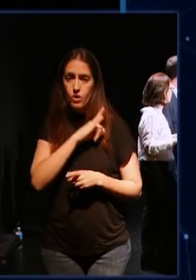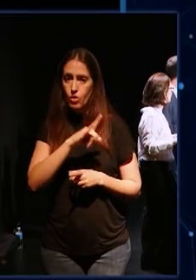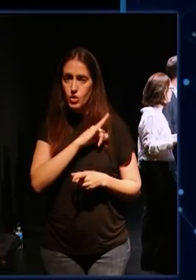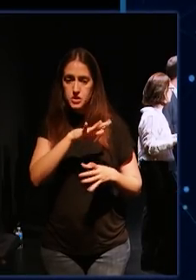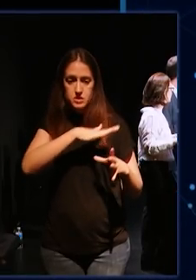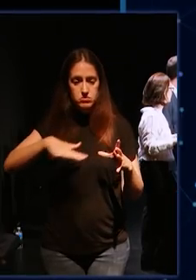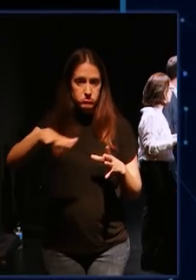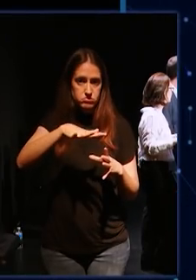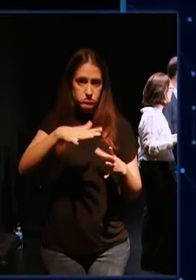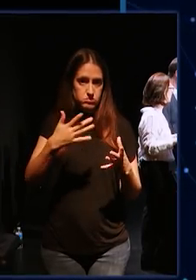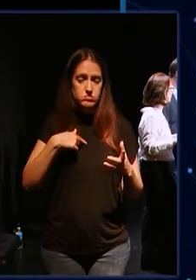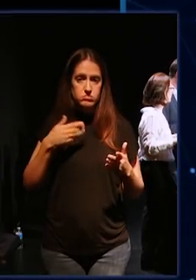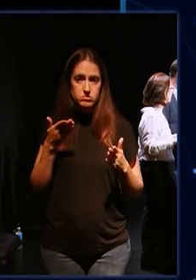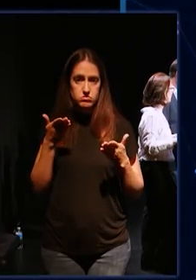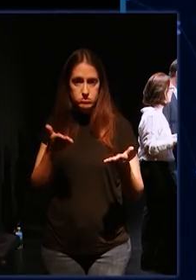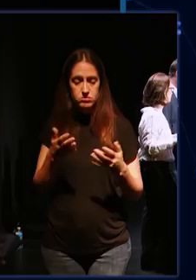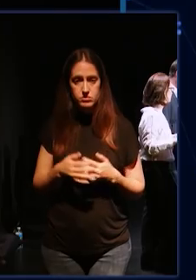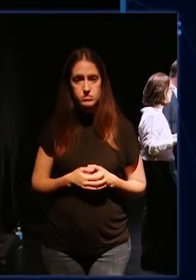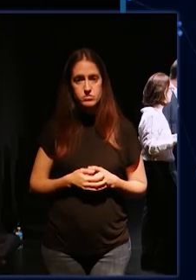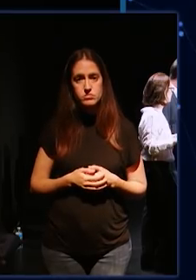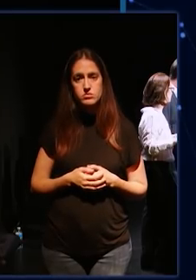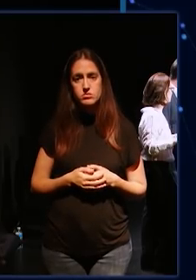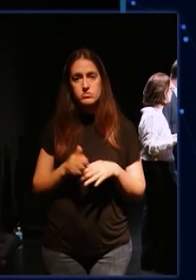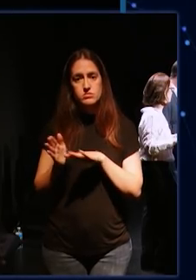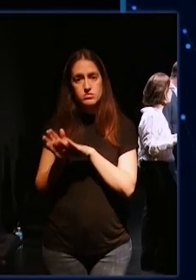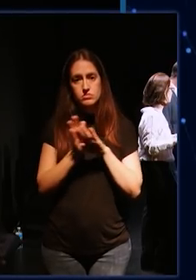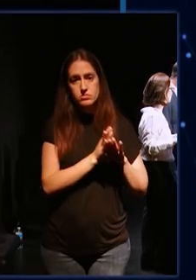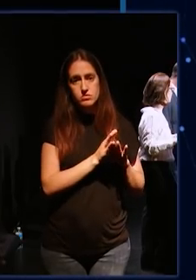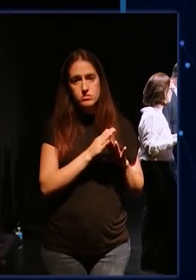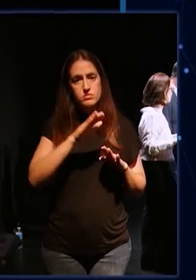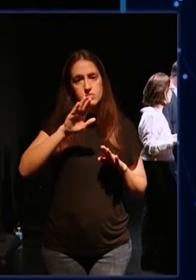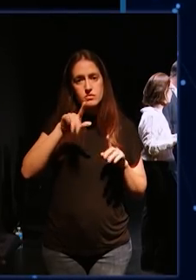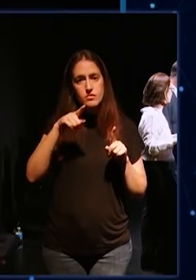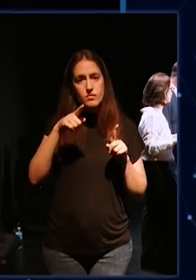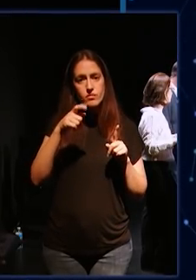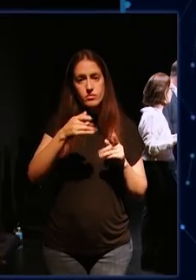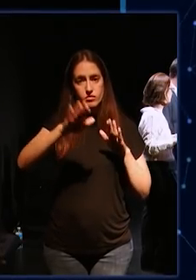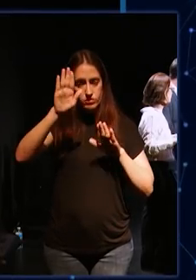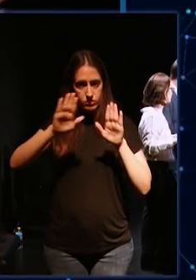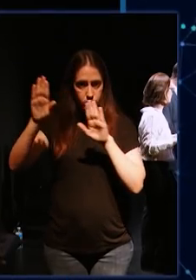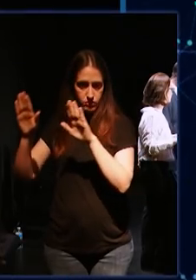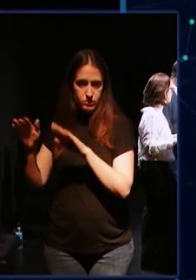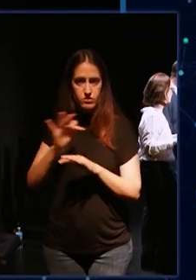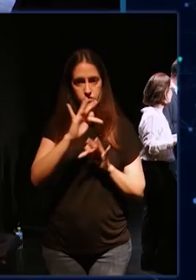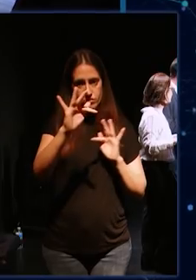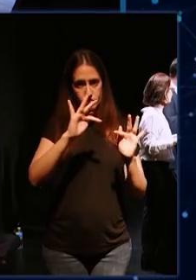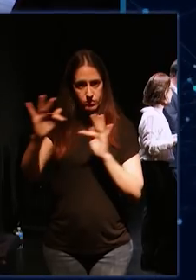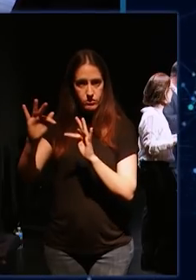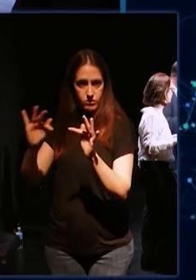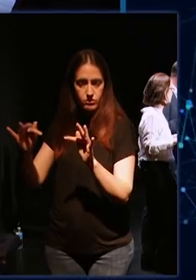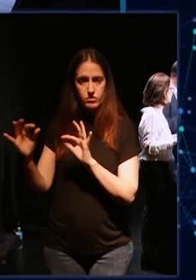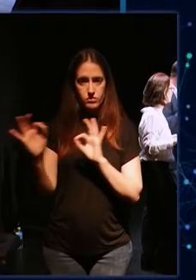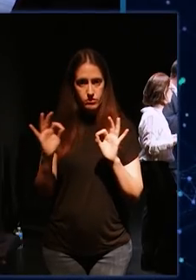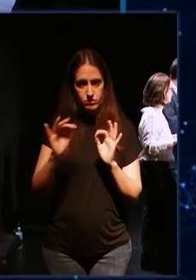situïn paradetes al centre. Molt bé. Tenim diverses paraules demanades. Enric Oliver, Laia Muñoz, Anna Costa, Vera